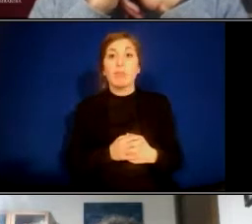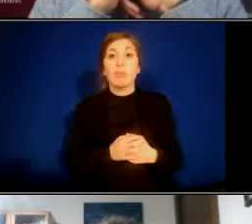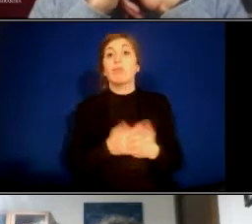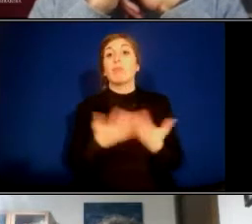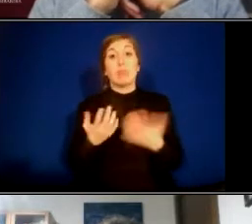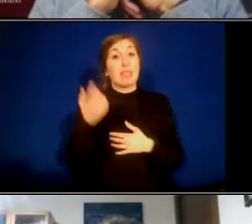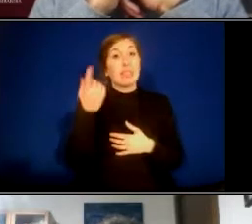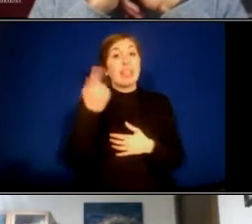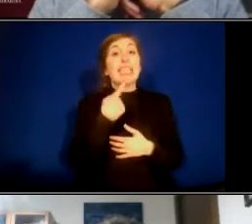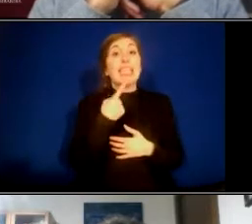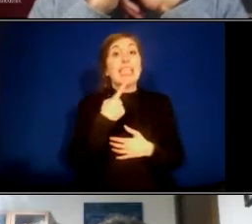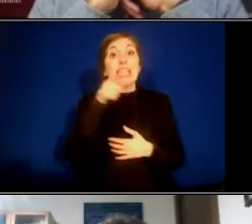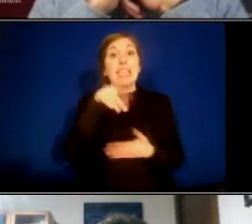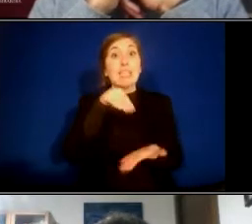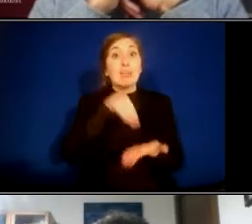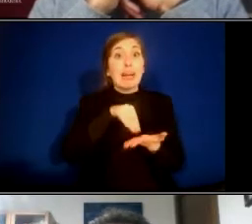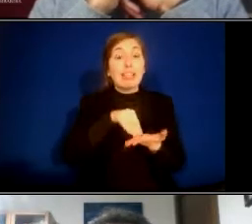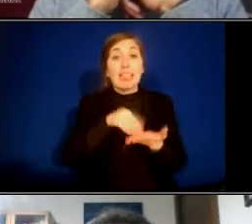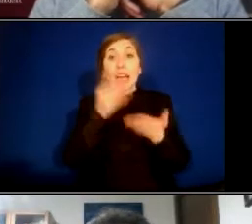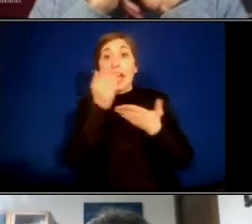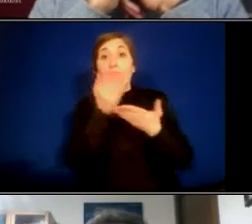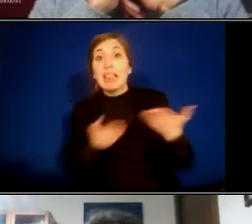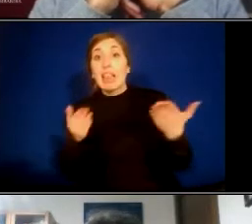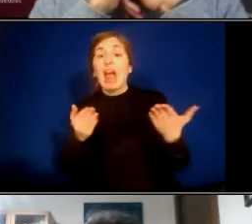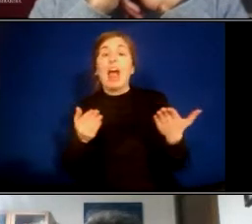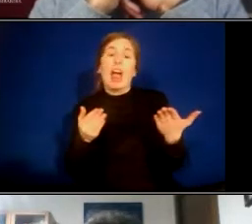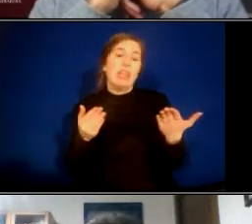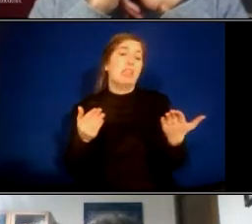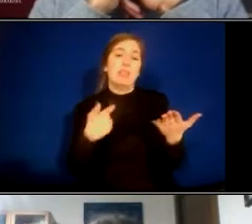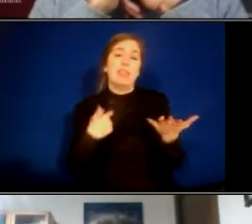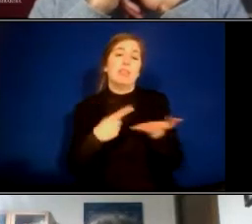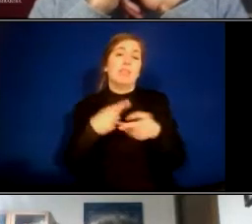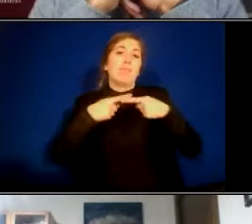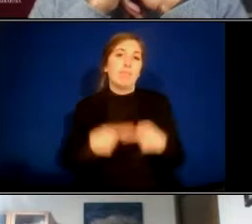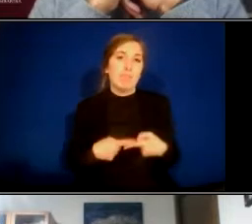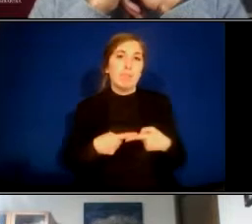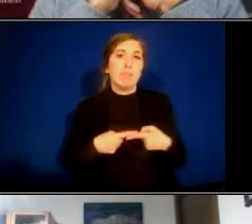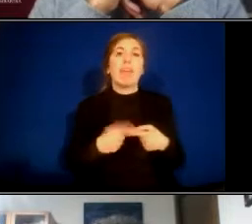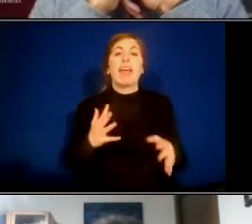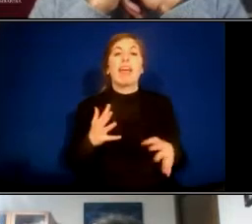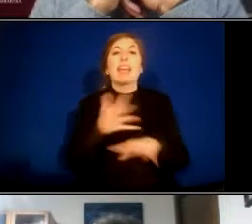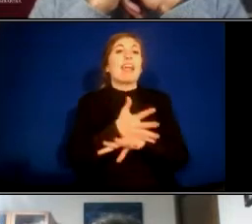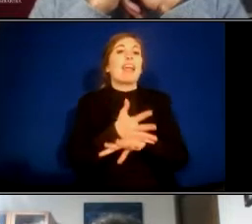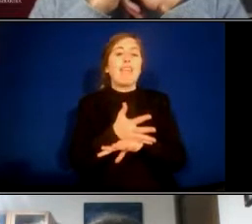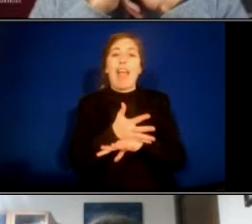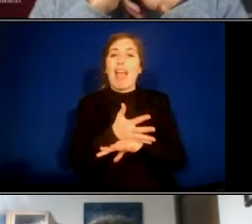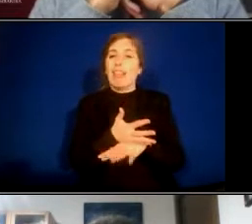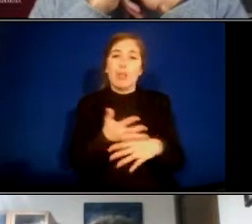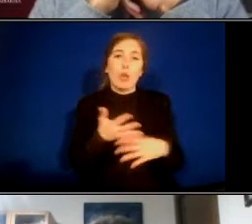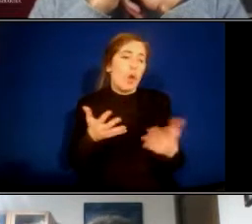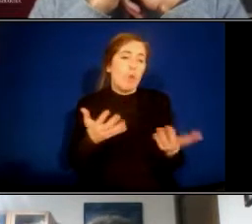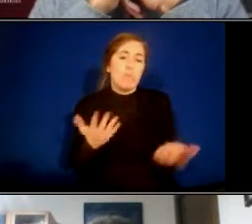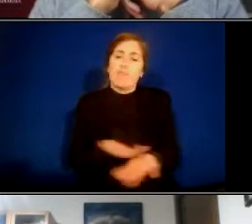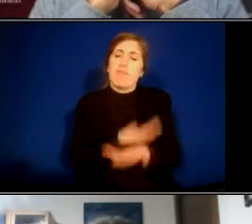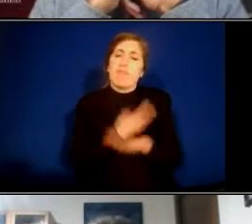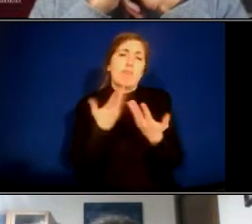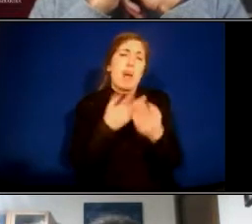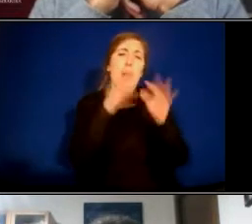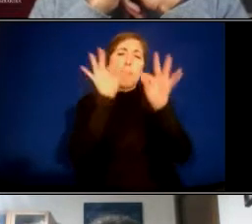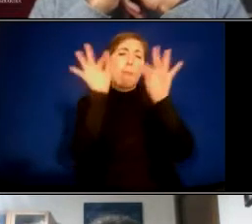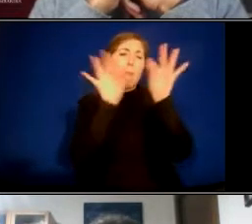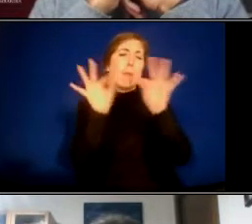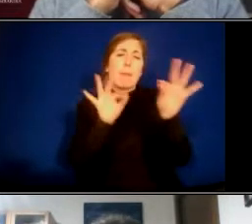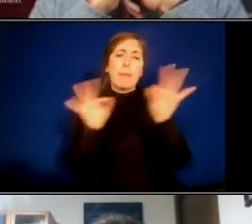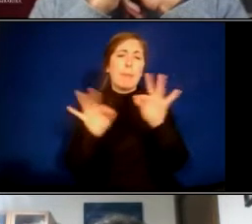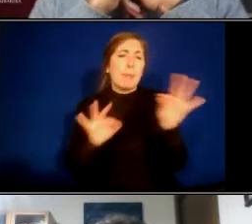lo potrà anche rilevare. Gli interventi sono replicati un po' ovunque, attraverso